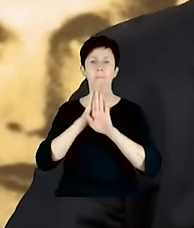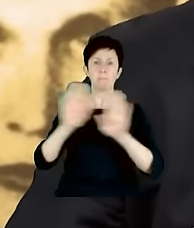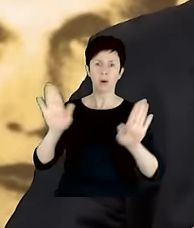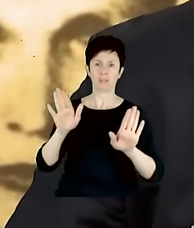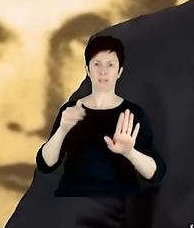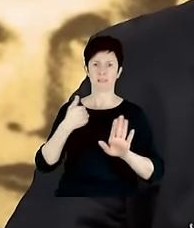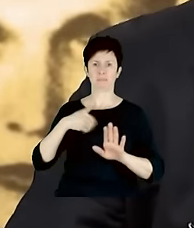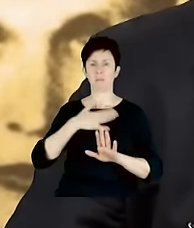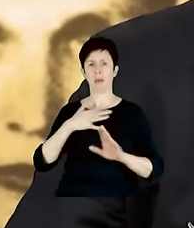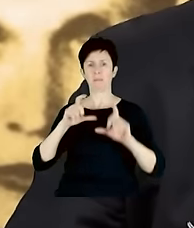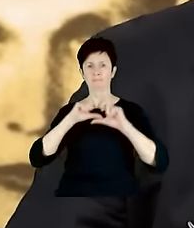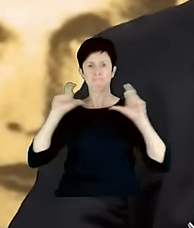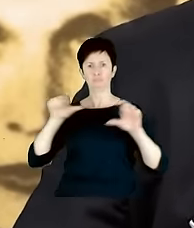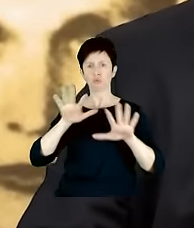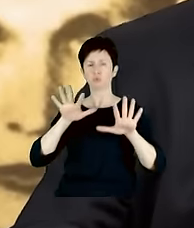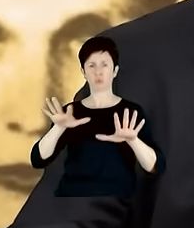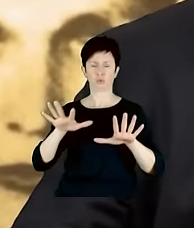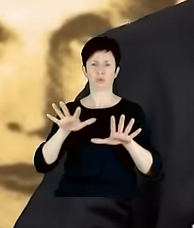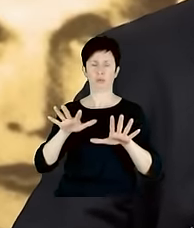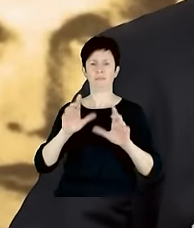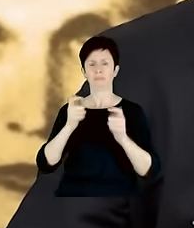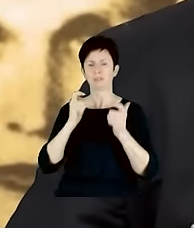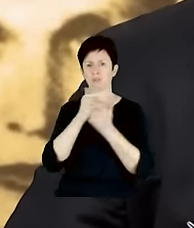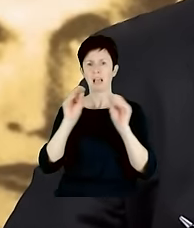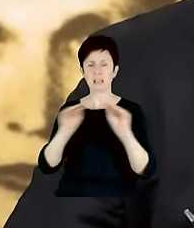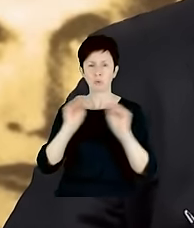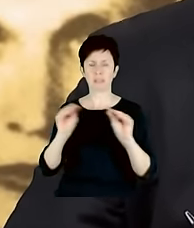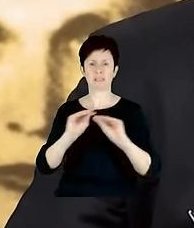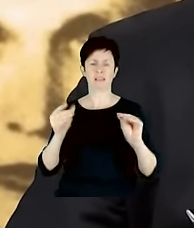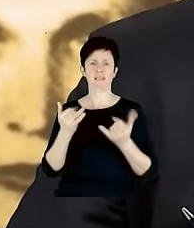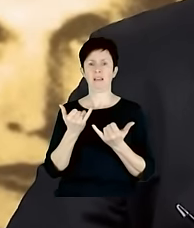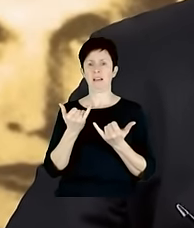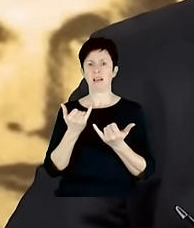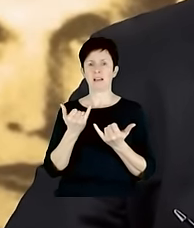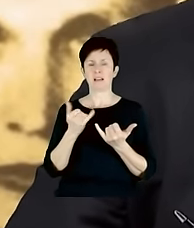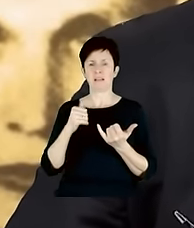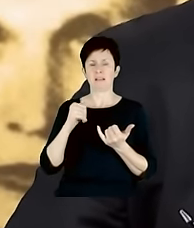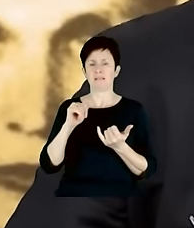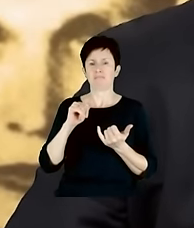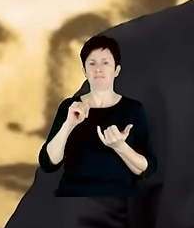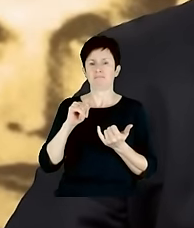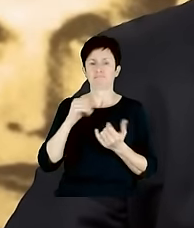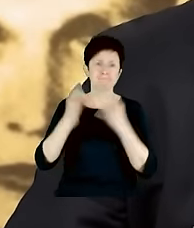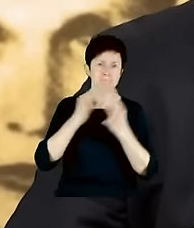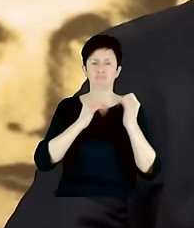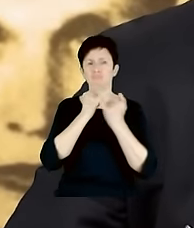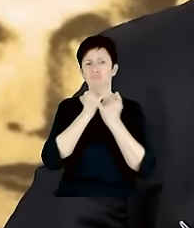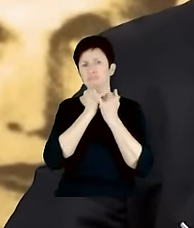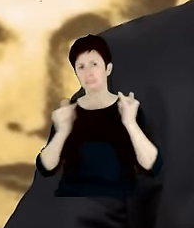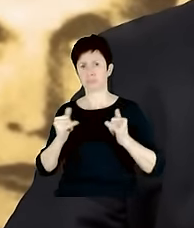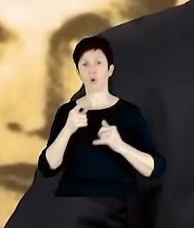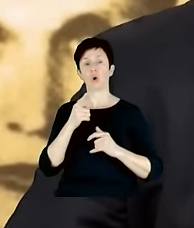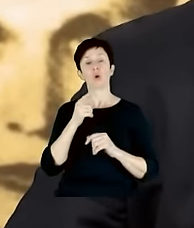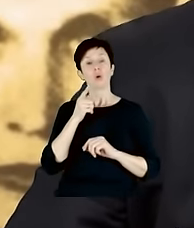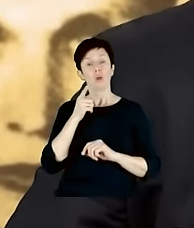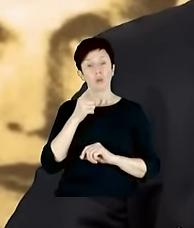sposób. Edukacyjny, w sposób memoratywny i wiele innych. To jest rzeczywiście, panie